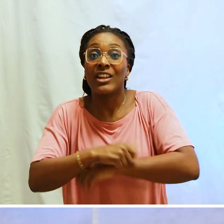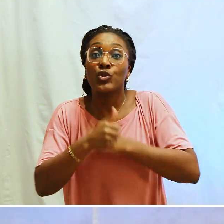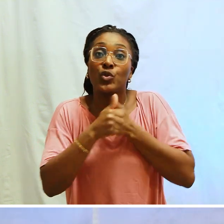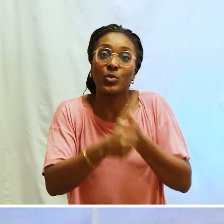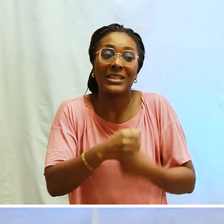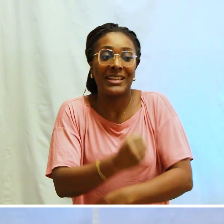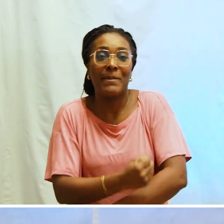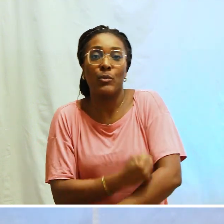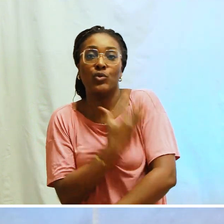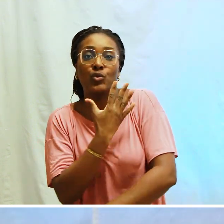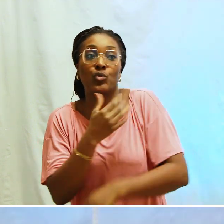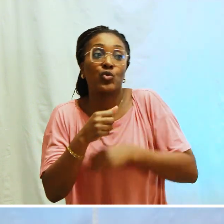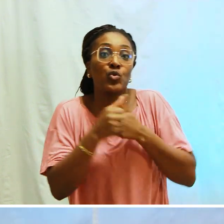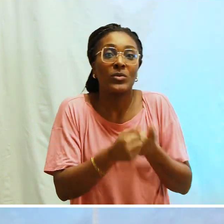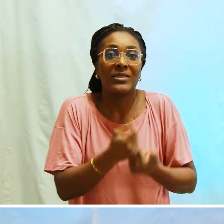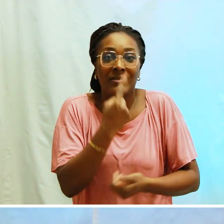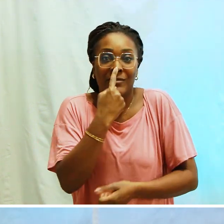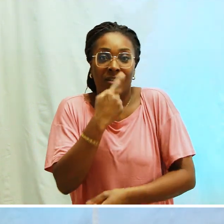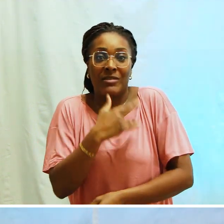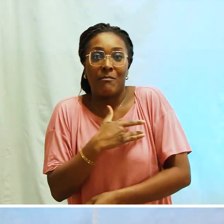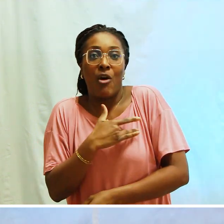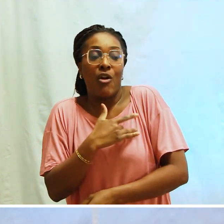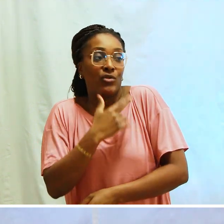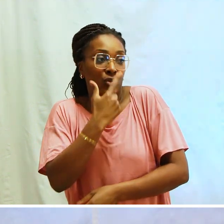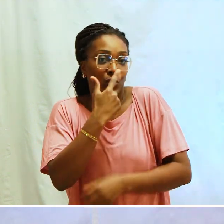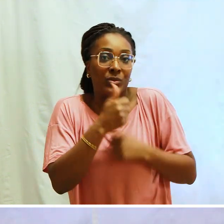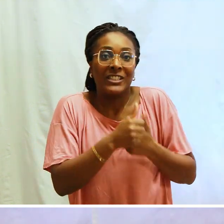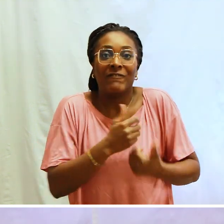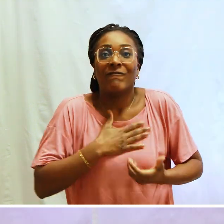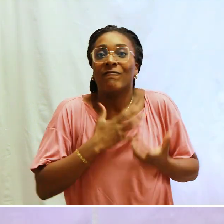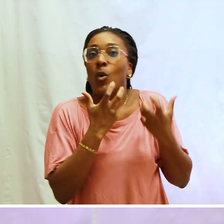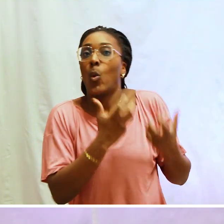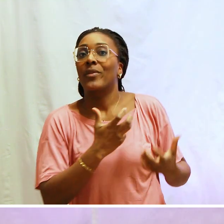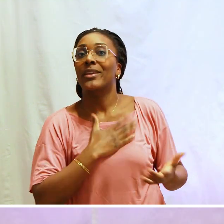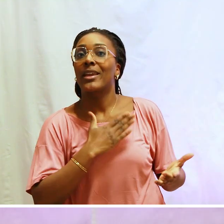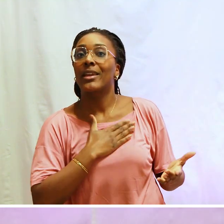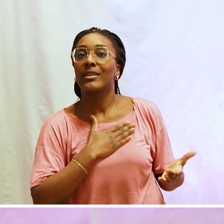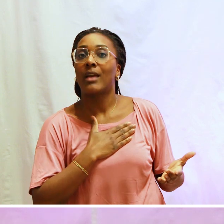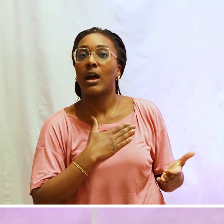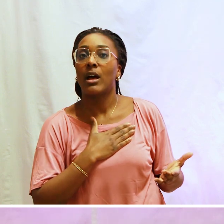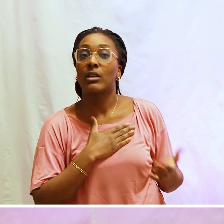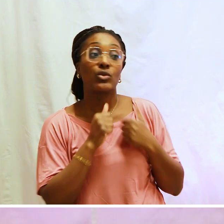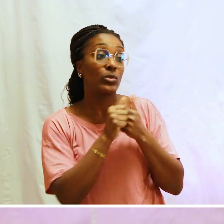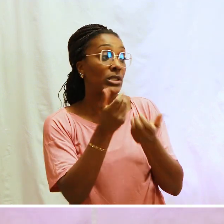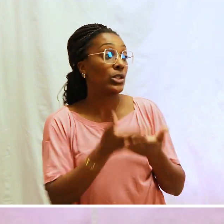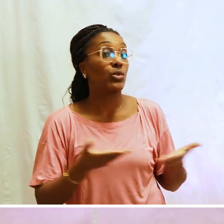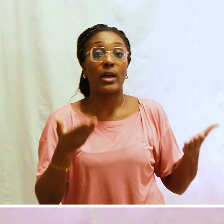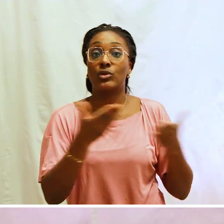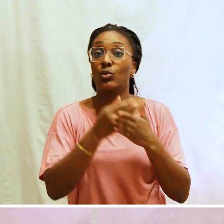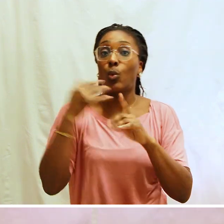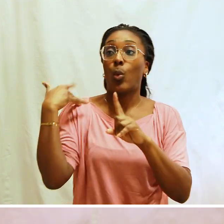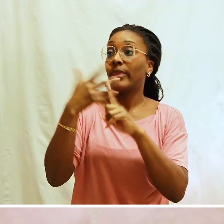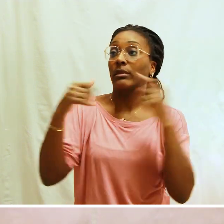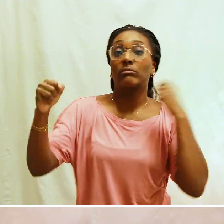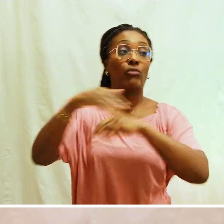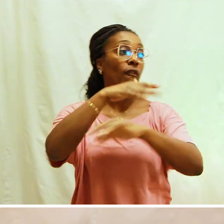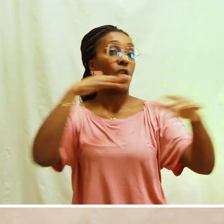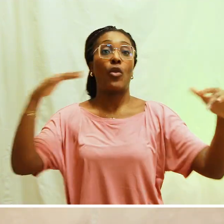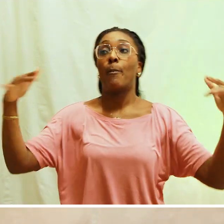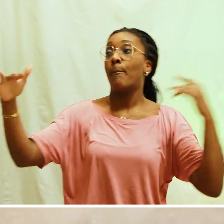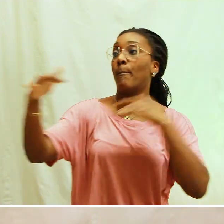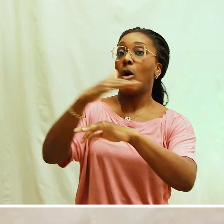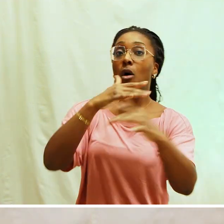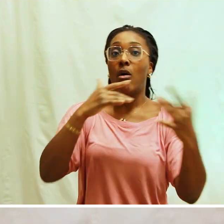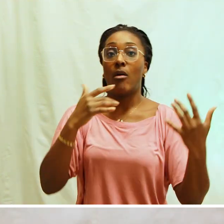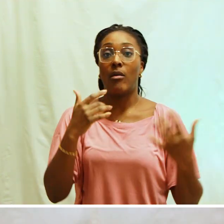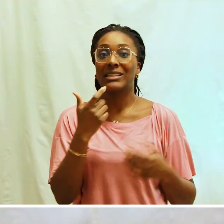émotions, ses sentiments, sa propre volonté, en fonction de ce qui se passe autour de lui. Donc c'est quelqu'un, qui